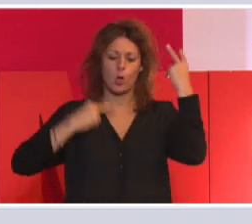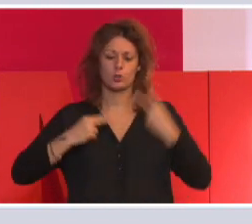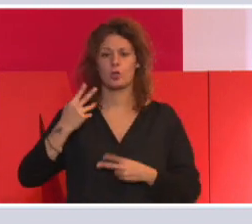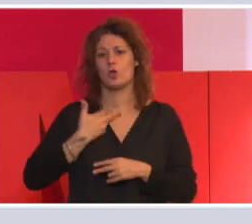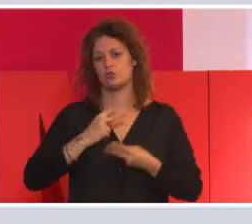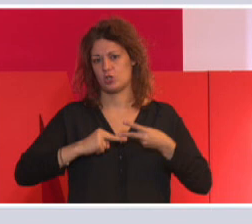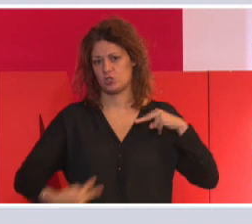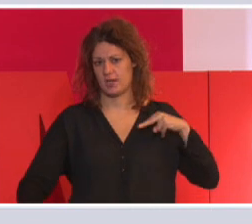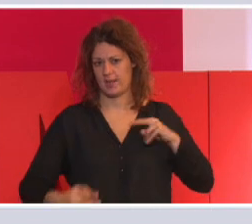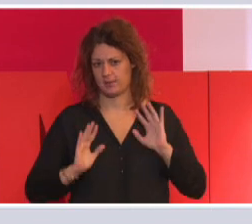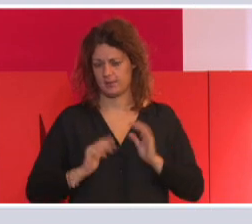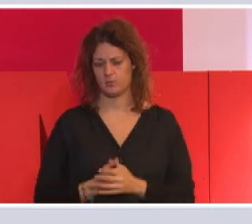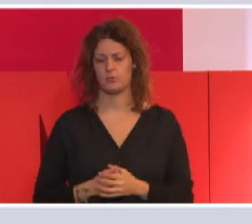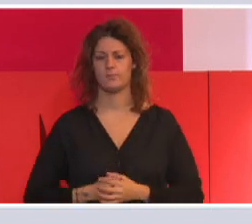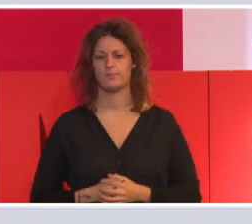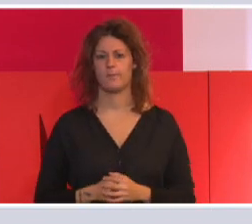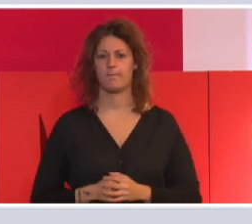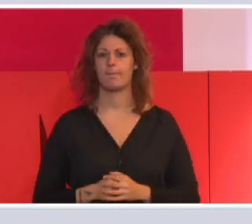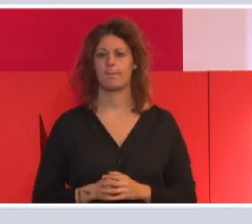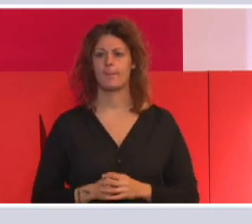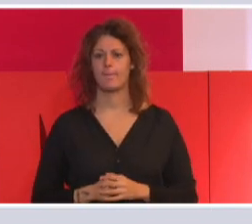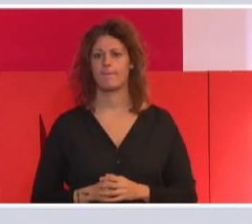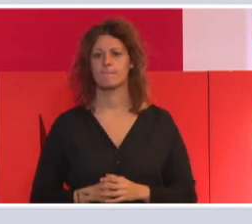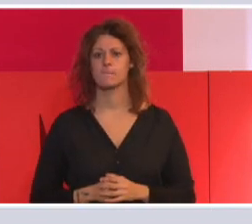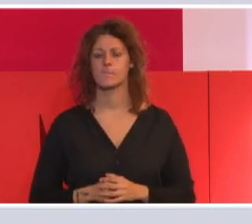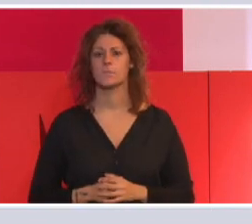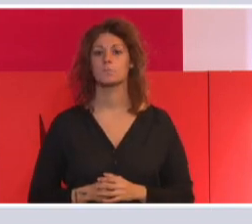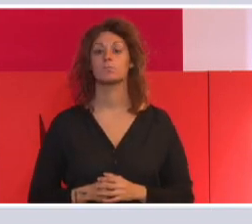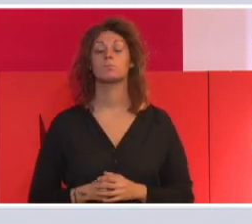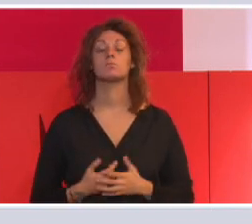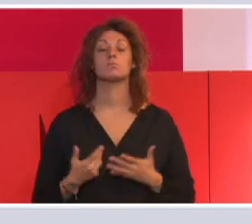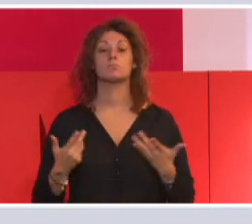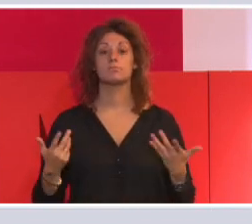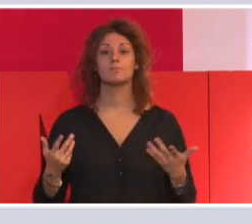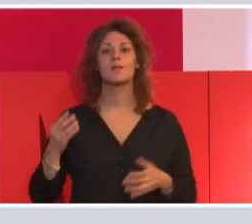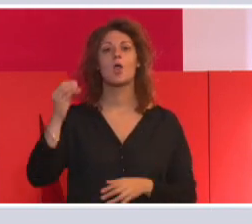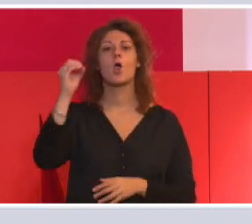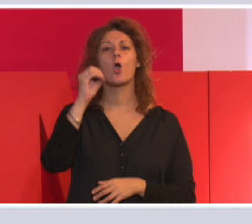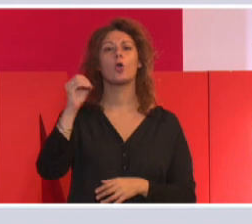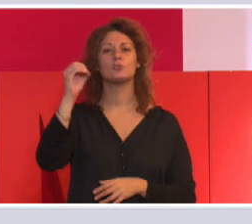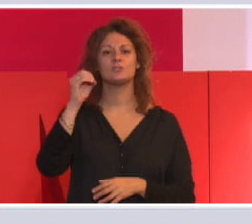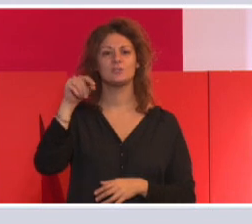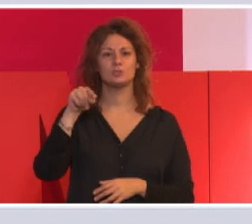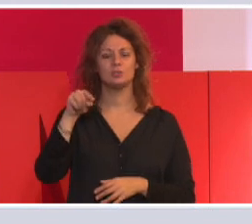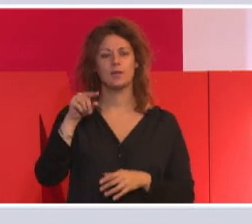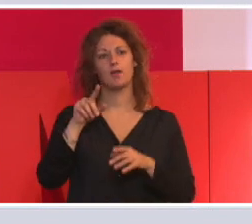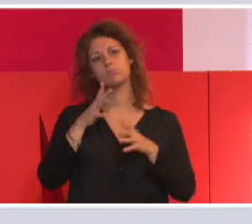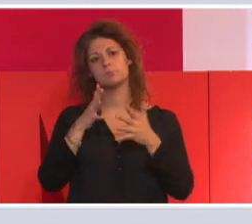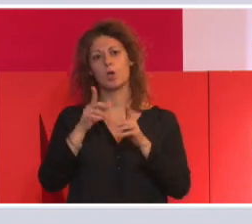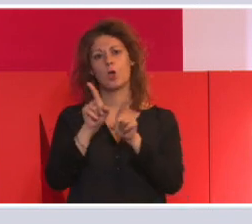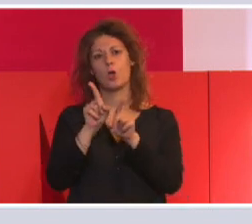quant'altro di fatto la cosa straordinaria dell'ossitocina è che come come un giano bifronte a come due facce